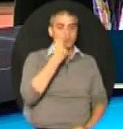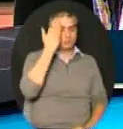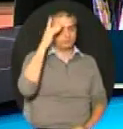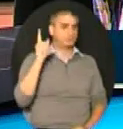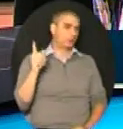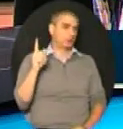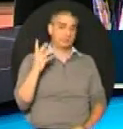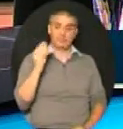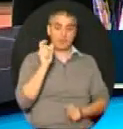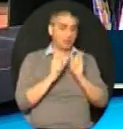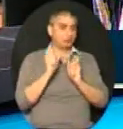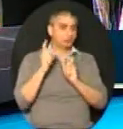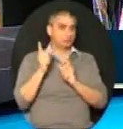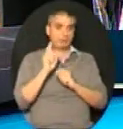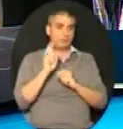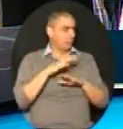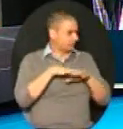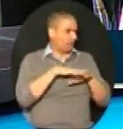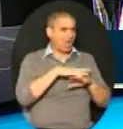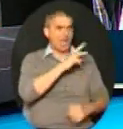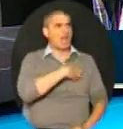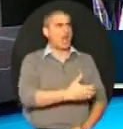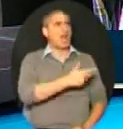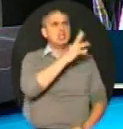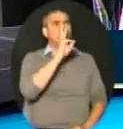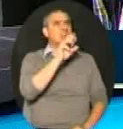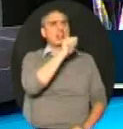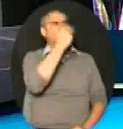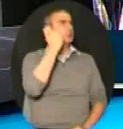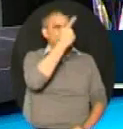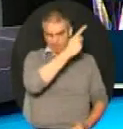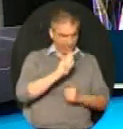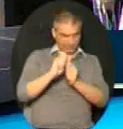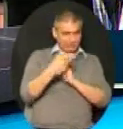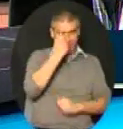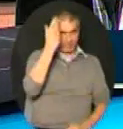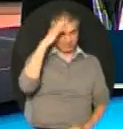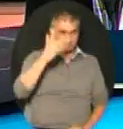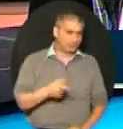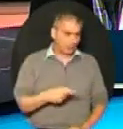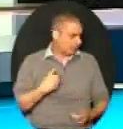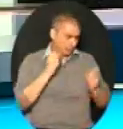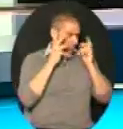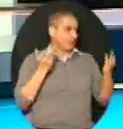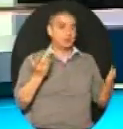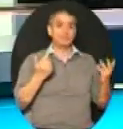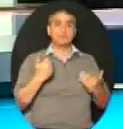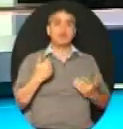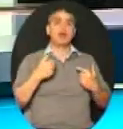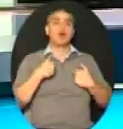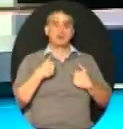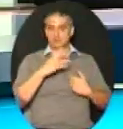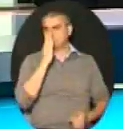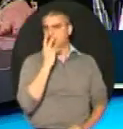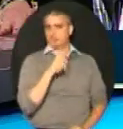זר. באמצעות אנשים שהם לא אובייקטיביים. סליחה, שאין עוד עדסון, זה לא כסף זר. לטובתה של מדינת ישראל. זה מדהים. אני סומך על